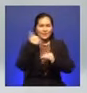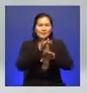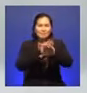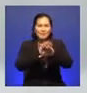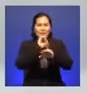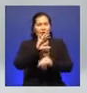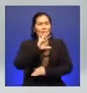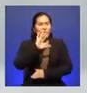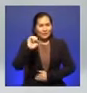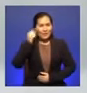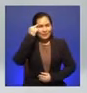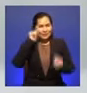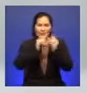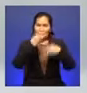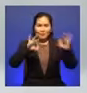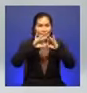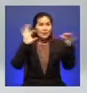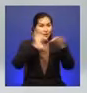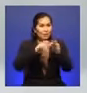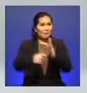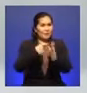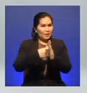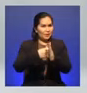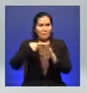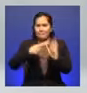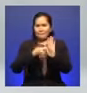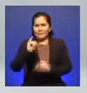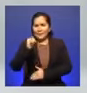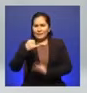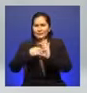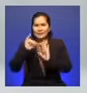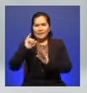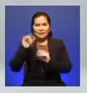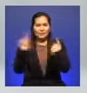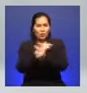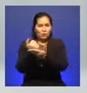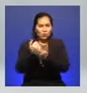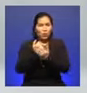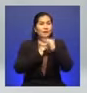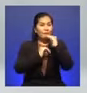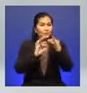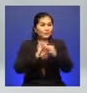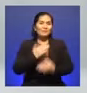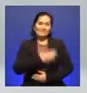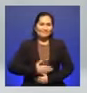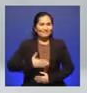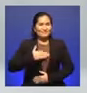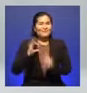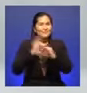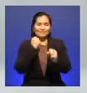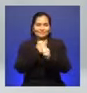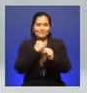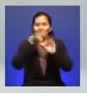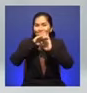ญของการใช้แนวคิดเรื่องปัจจัยสังคมกำหนดสุขภาพนะคะมาเป็นหลักในการดำเนินงาน